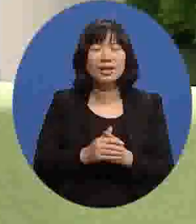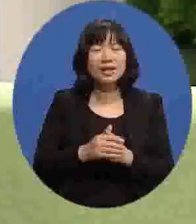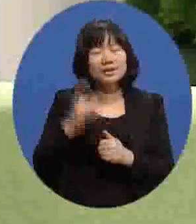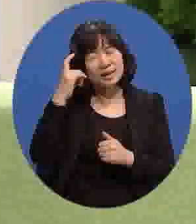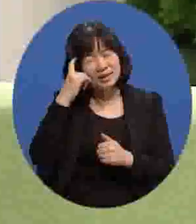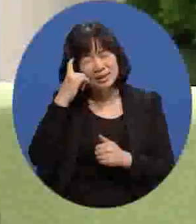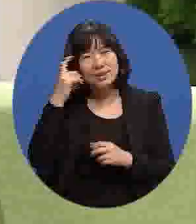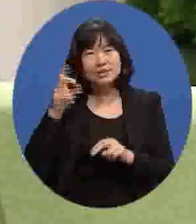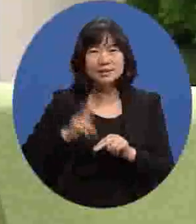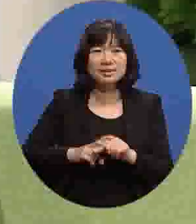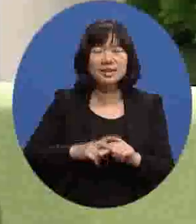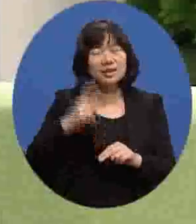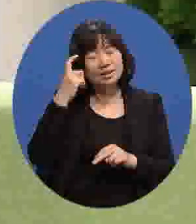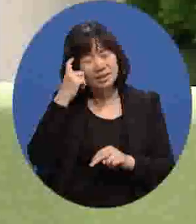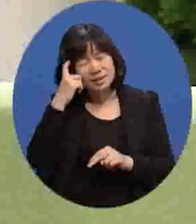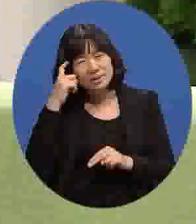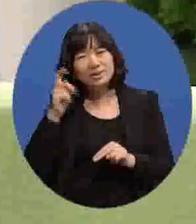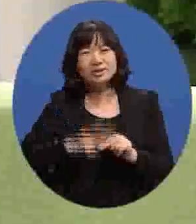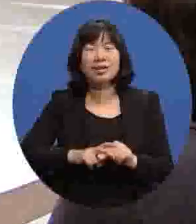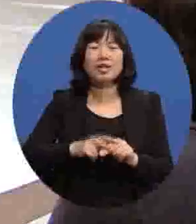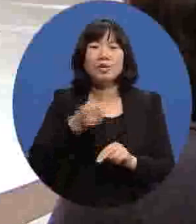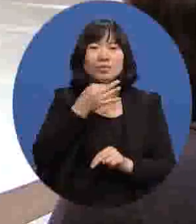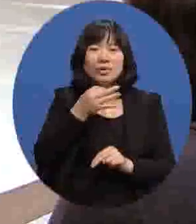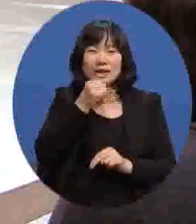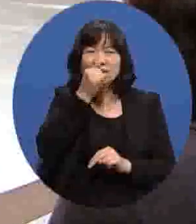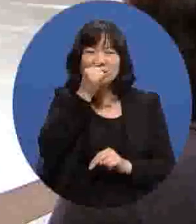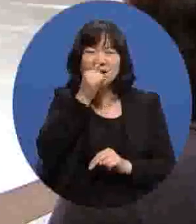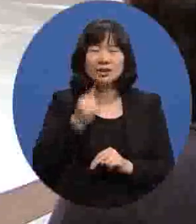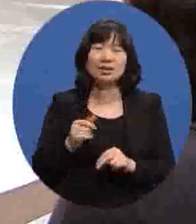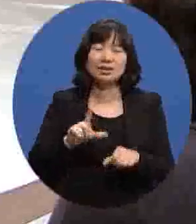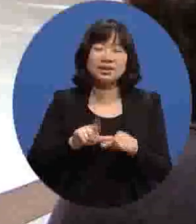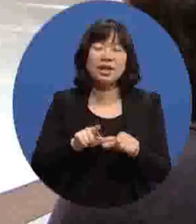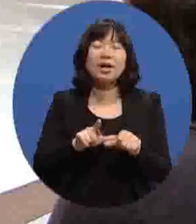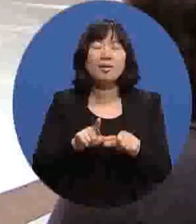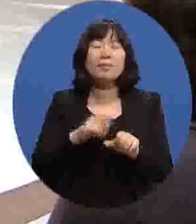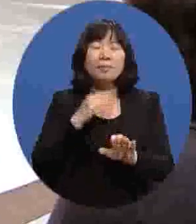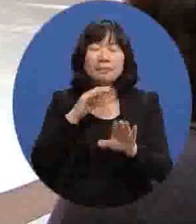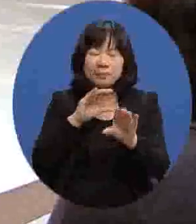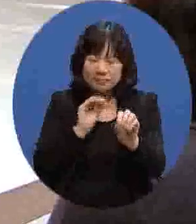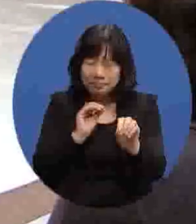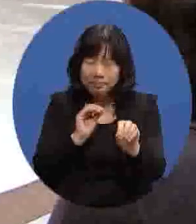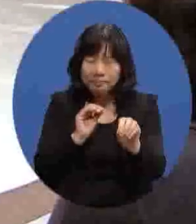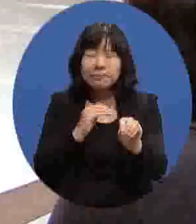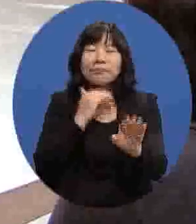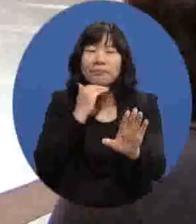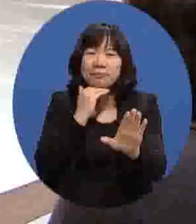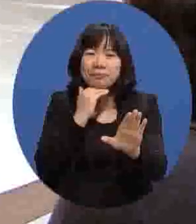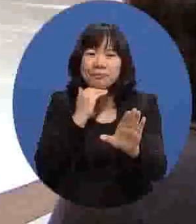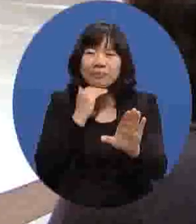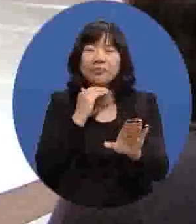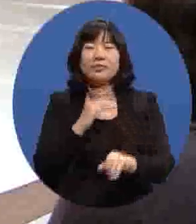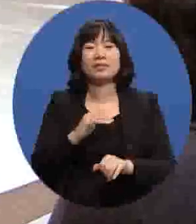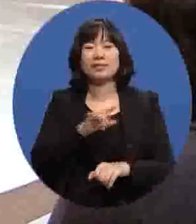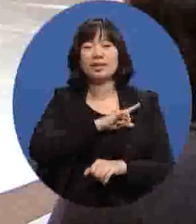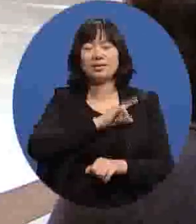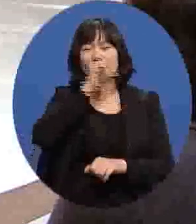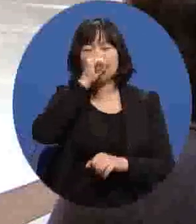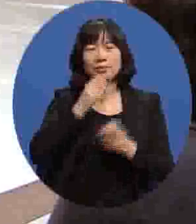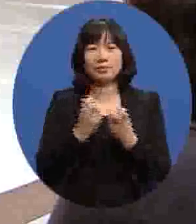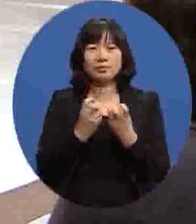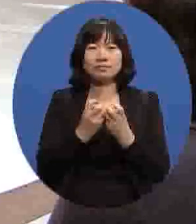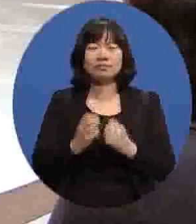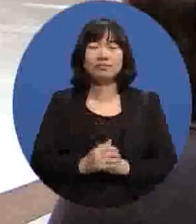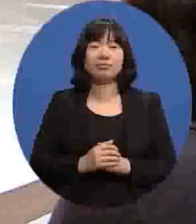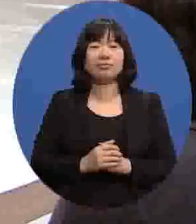생각하는 의자, 뭐 생각하는 자리로 불리우는 타임아웃이 가장 좋은 방법이라고 얘기를 하는 거예요. 근데